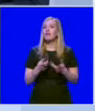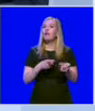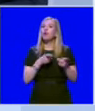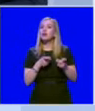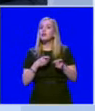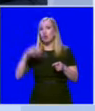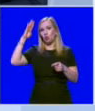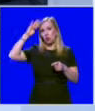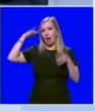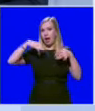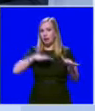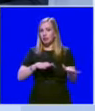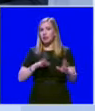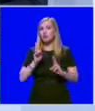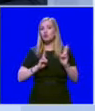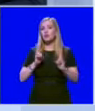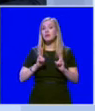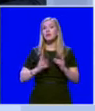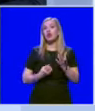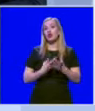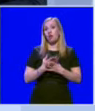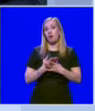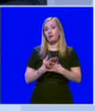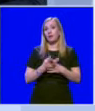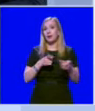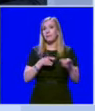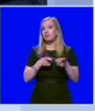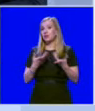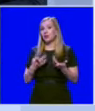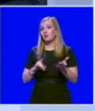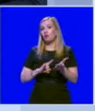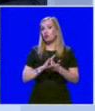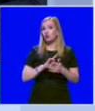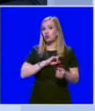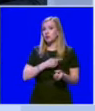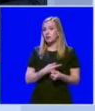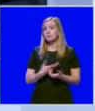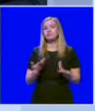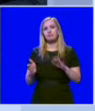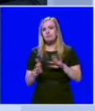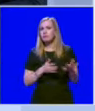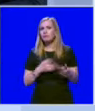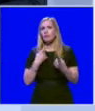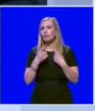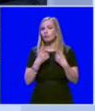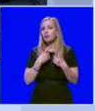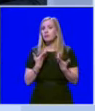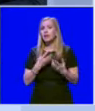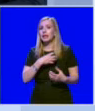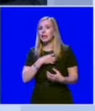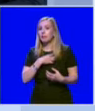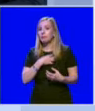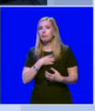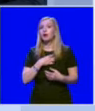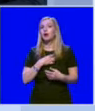гласувайки за модернизацията на военно-въздушните сили в парламент. Понеже много говорихме за това дали ДПС биха ви подкрепили или ГЕРБ, ето сега много